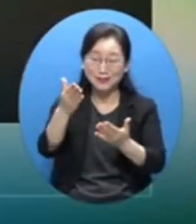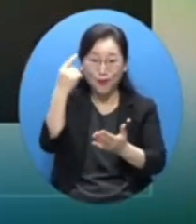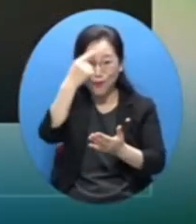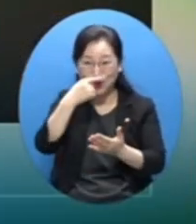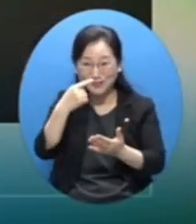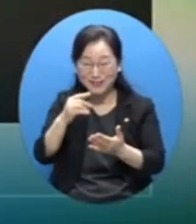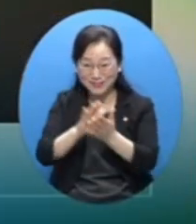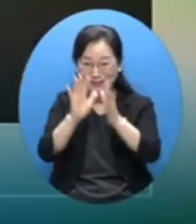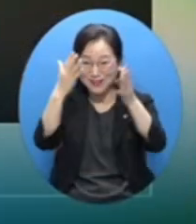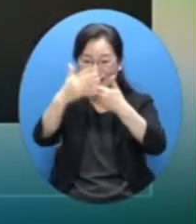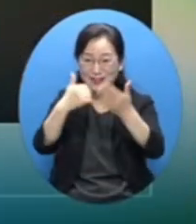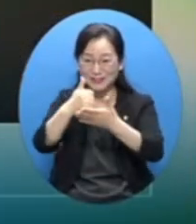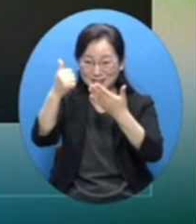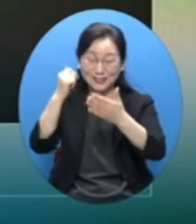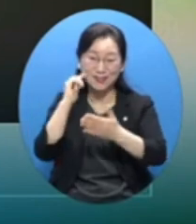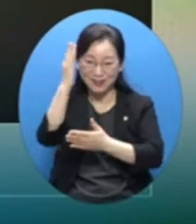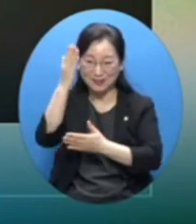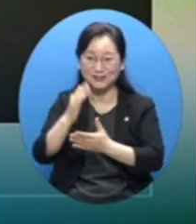할렐루야